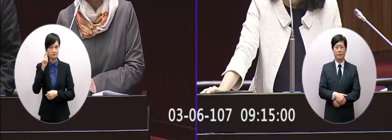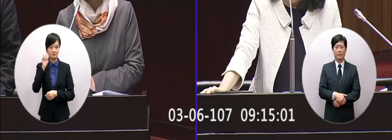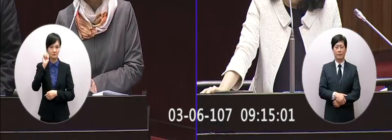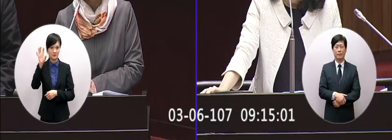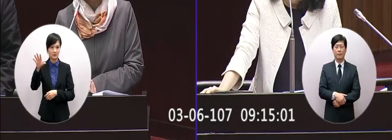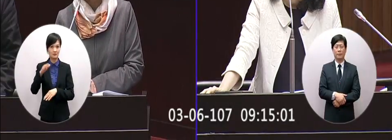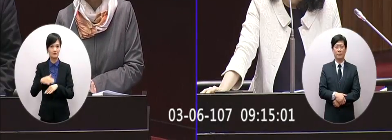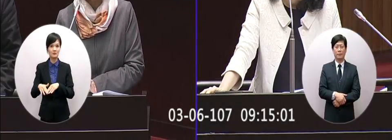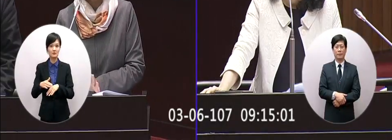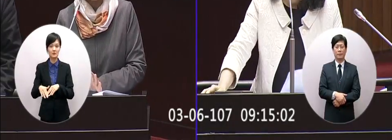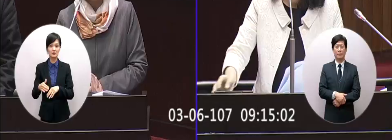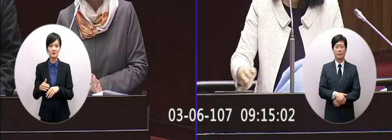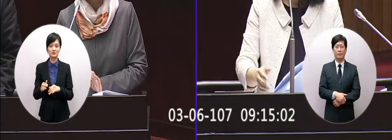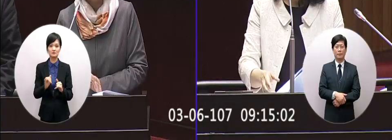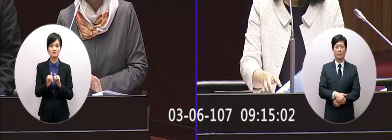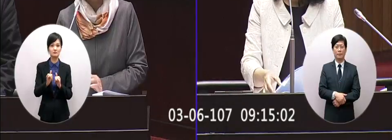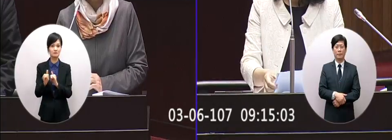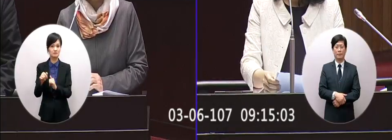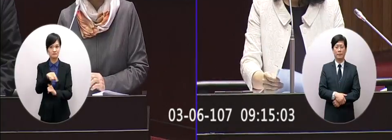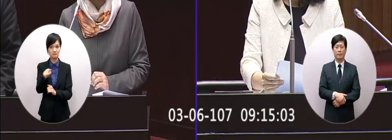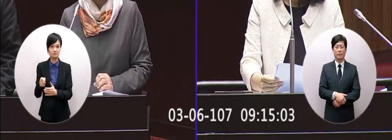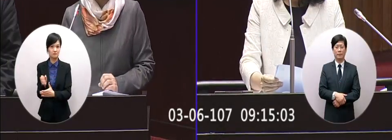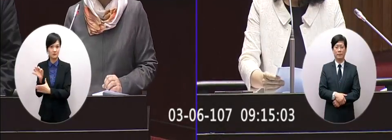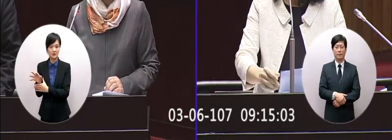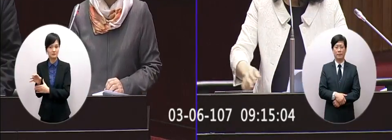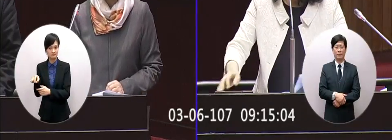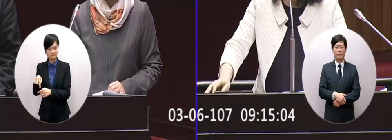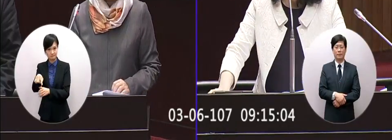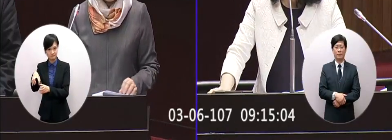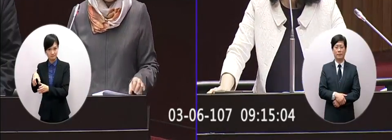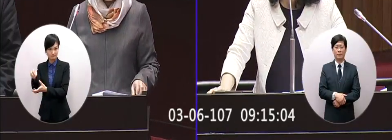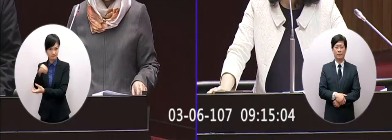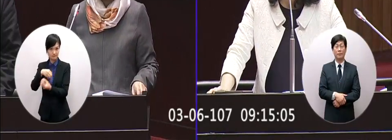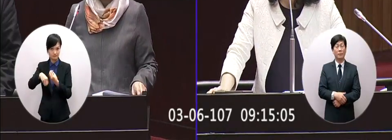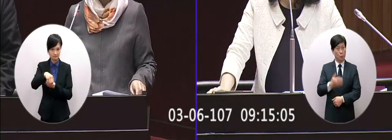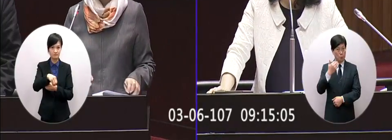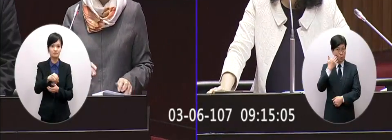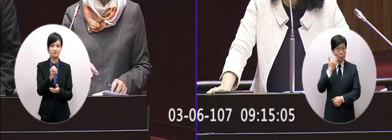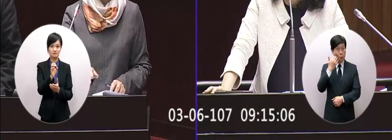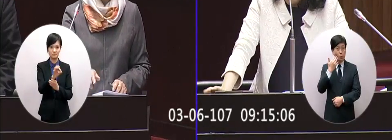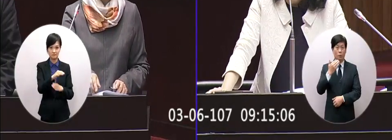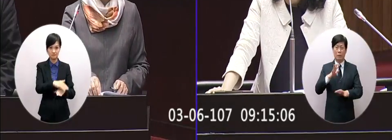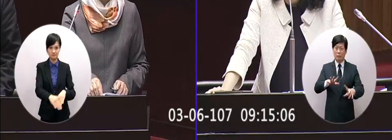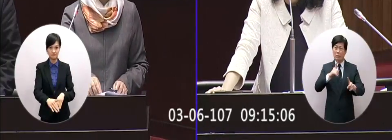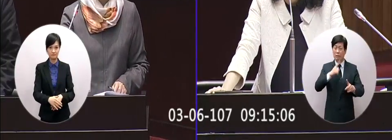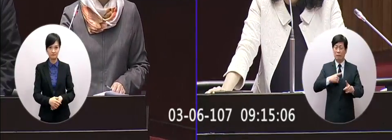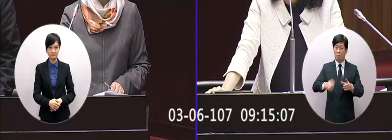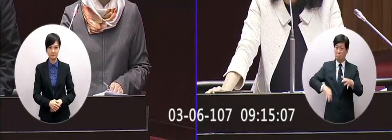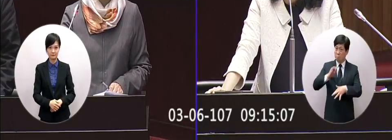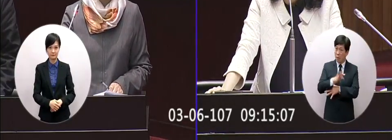能也需要用善款的部分来协助某一部分这样。 如果哈，因为善